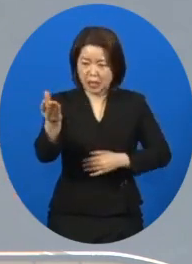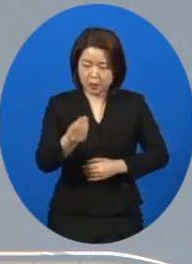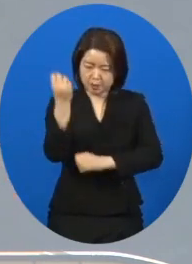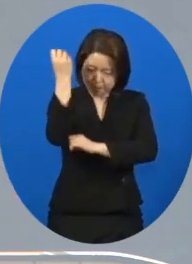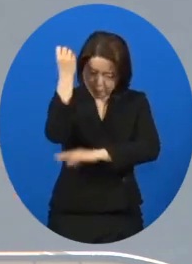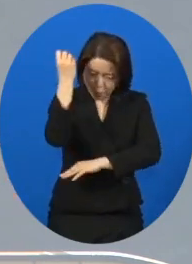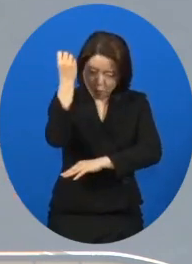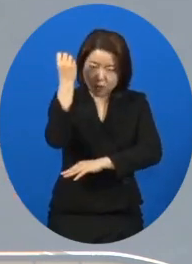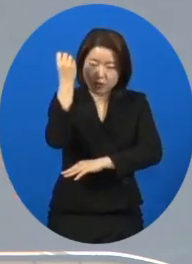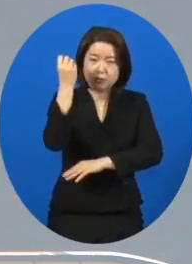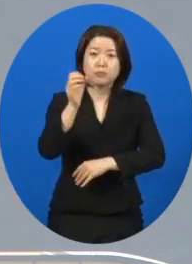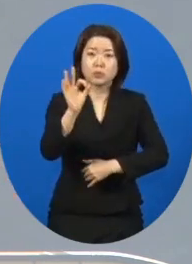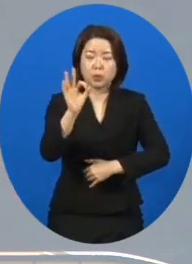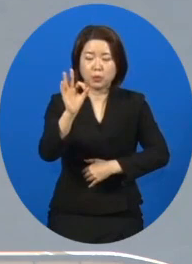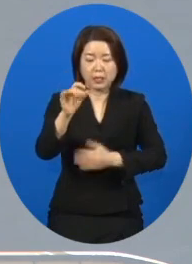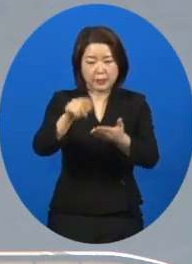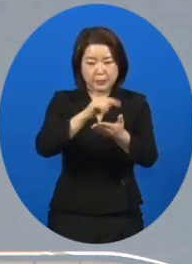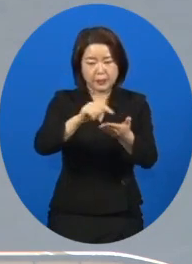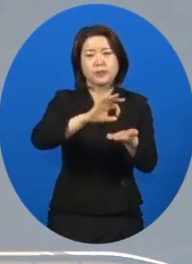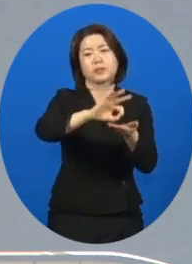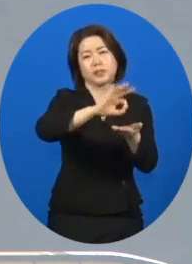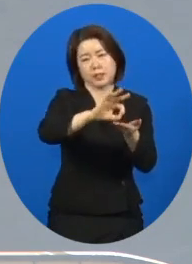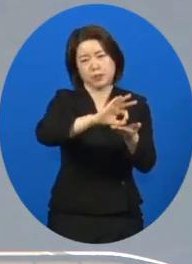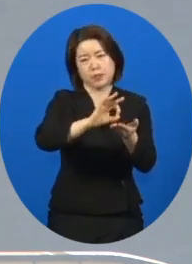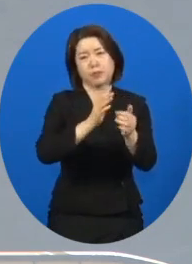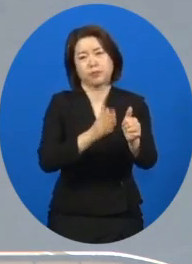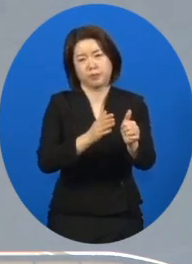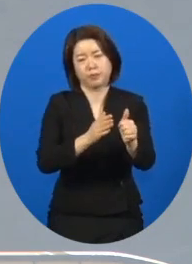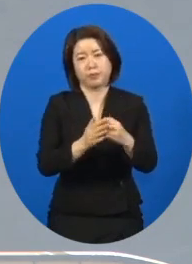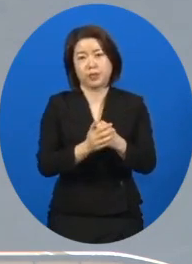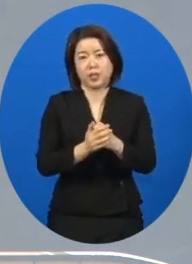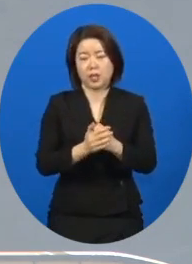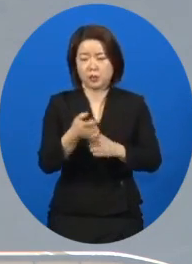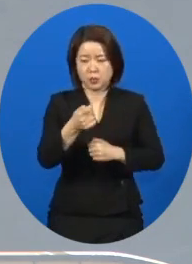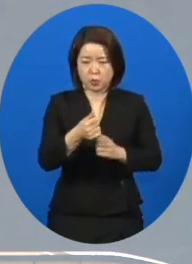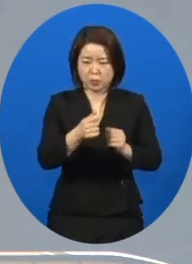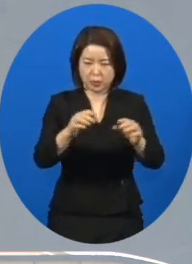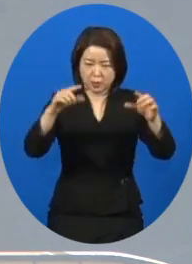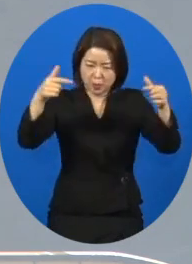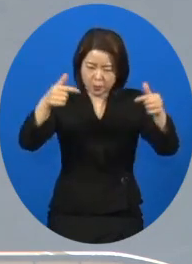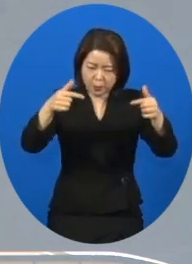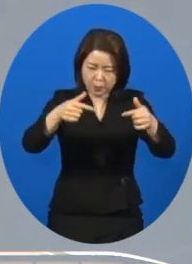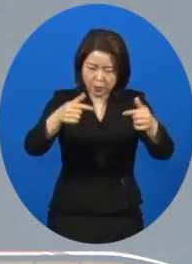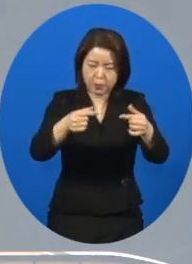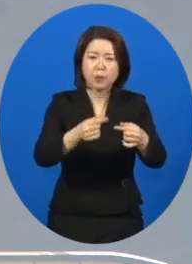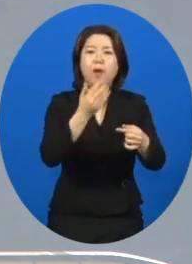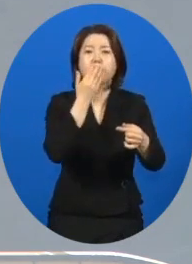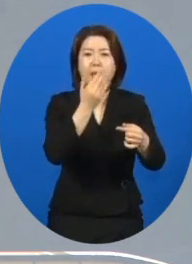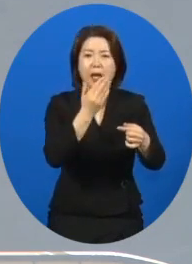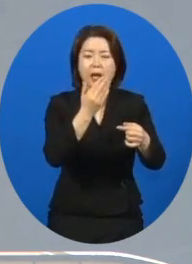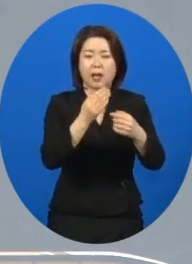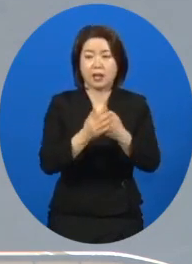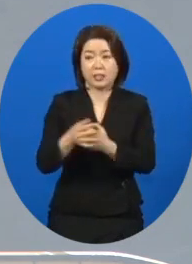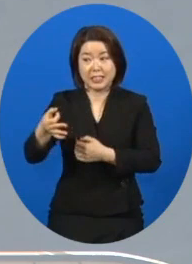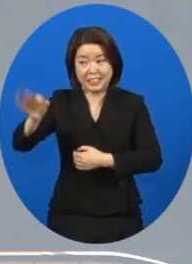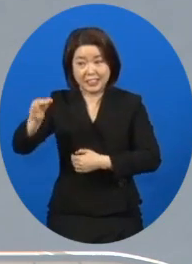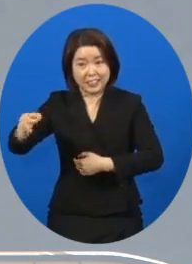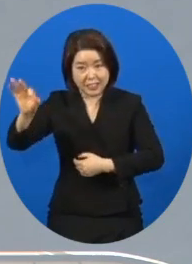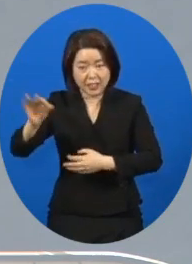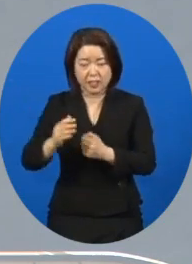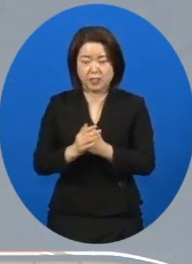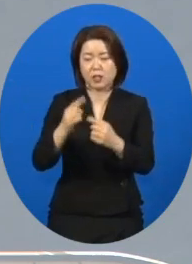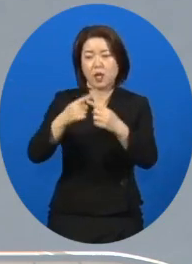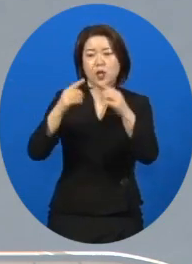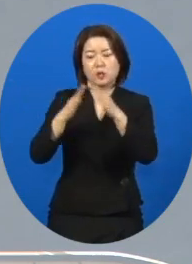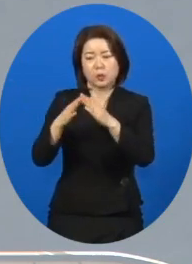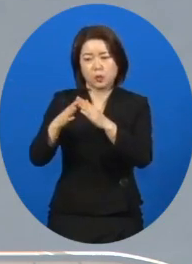원금 상환하는 데만 쓰도록 합시다. 그래야 조금이라도 자꾸 줄어가야 되죠. 이자는 교회